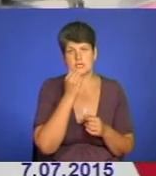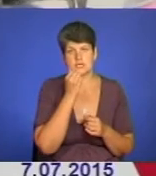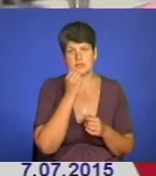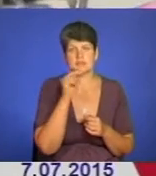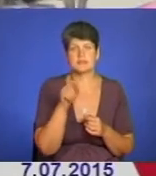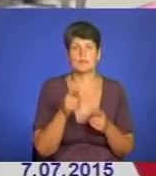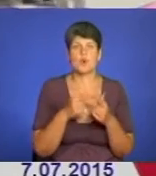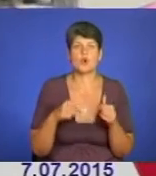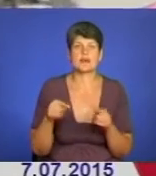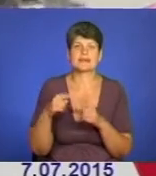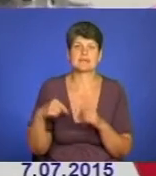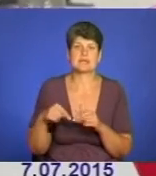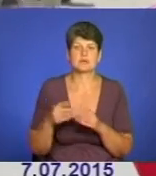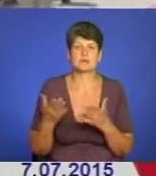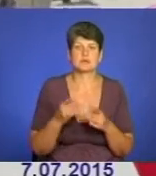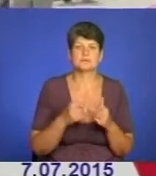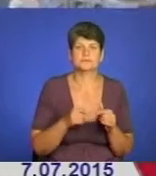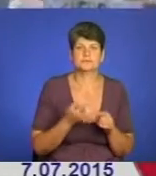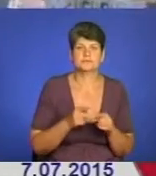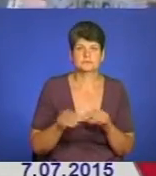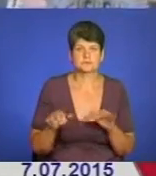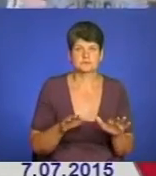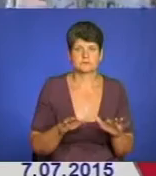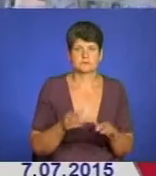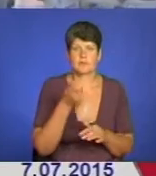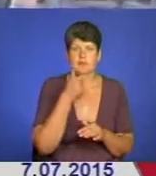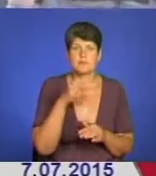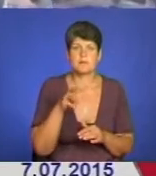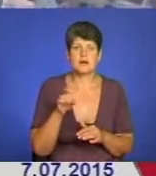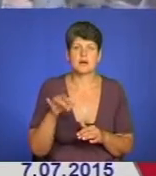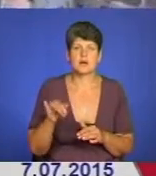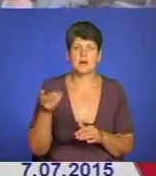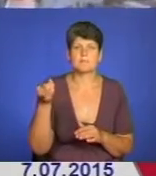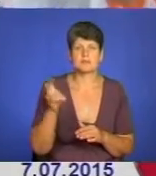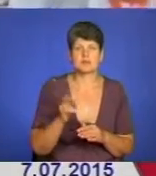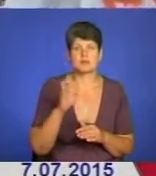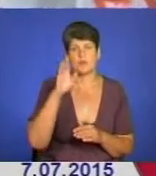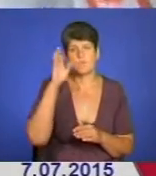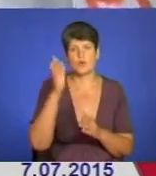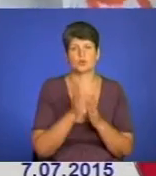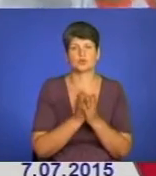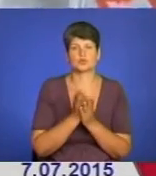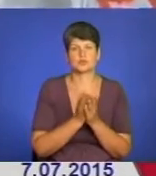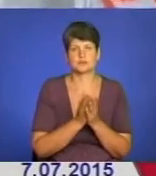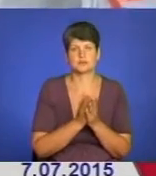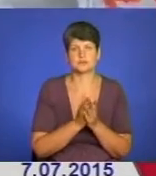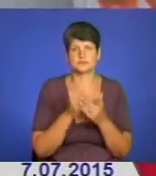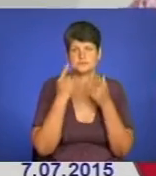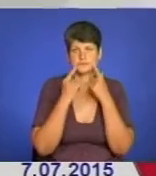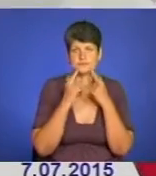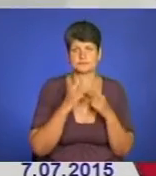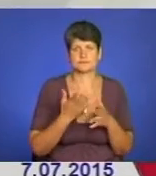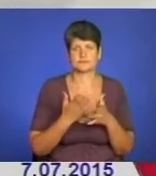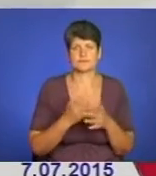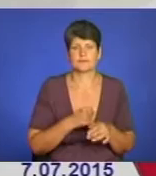тим організаторам, які організували це дійство. Пані Марію, яка прийшла на богослужіння, розчулили дитячі пісні.